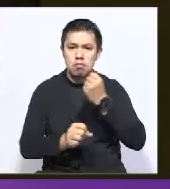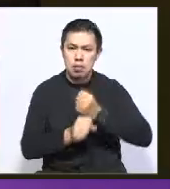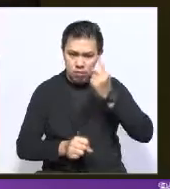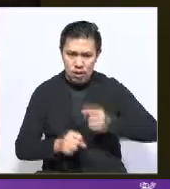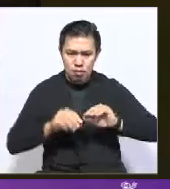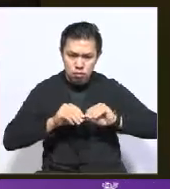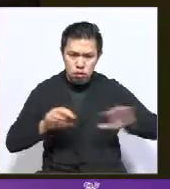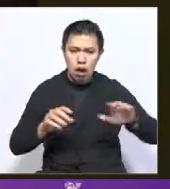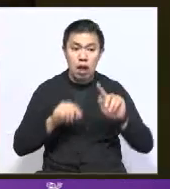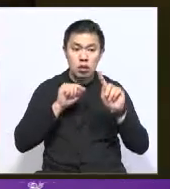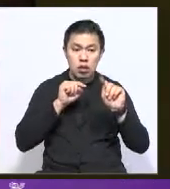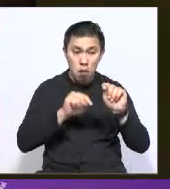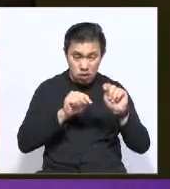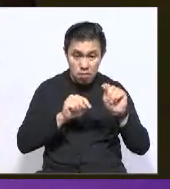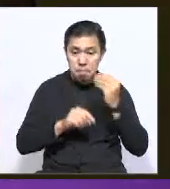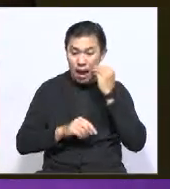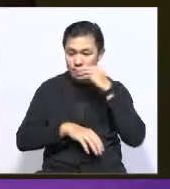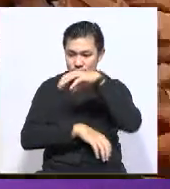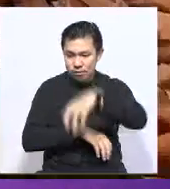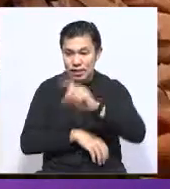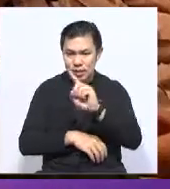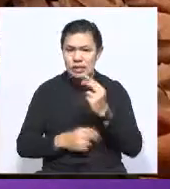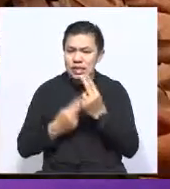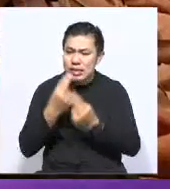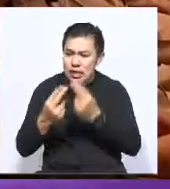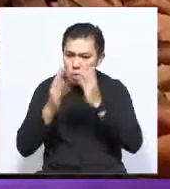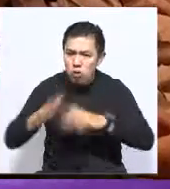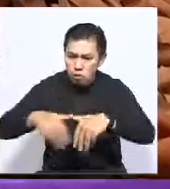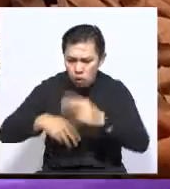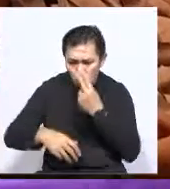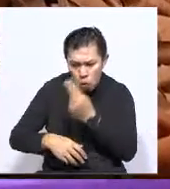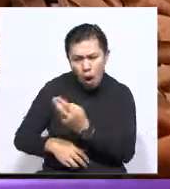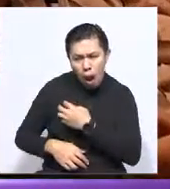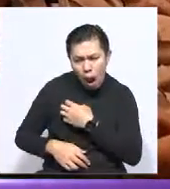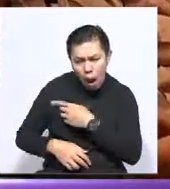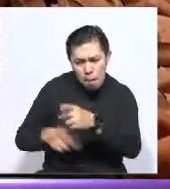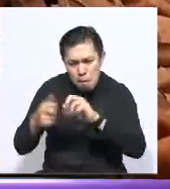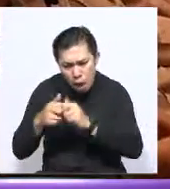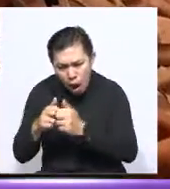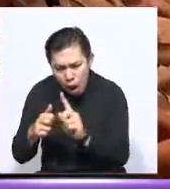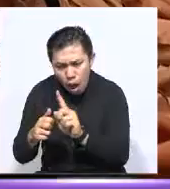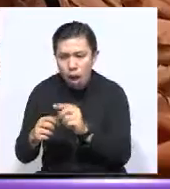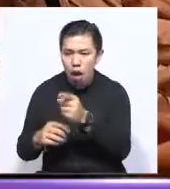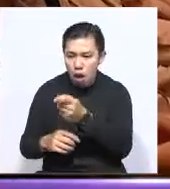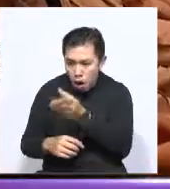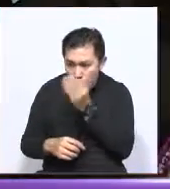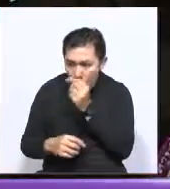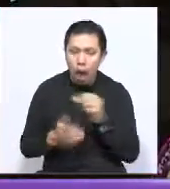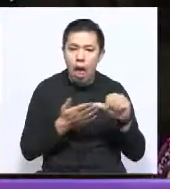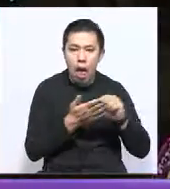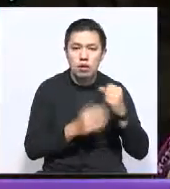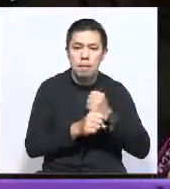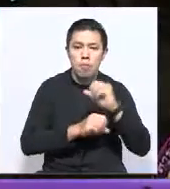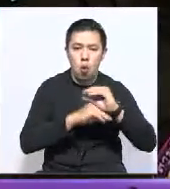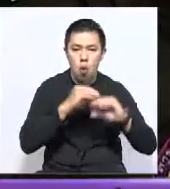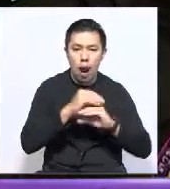ร้อมกันทั่วประเทศตำบลละ1หมู่บ้านด้วยการเยี่ยมเยียนประชาชนเพื่อค้นหาความต้องการจัดทำเป็นโครงการเสนอตามกร